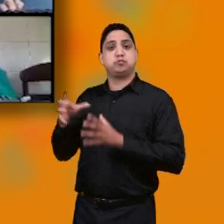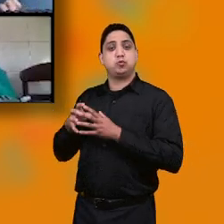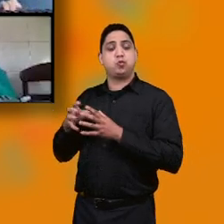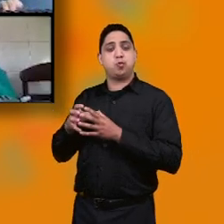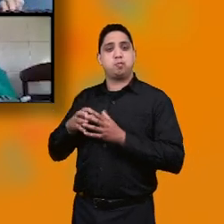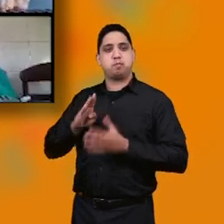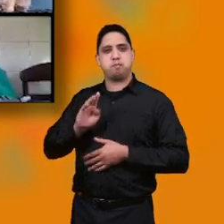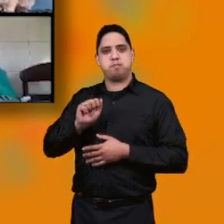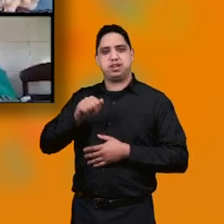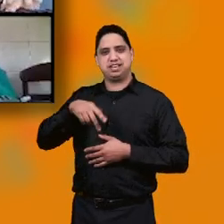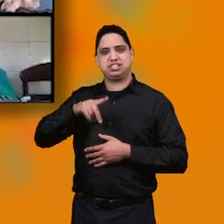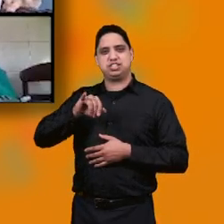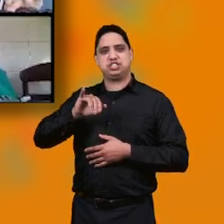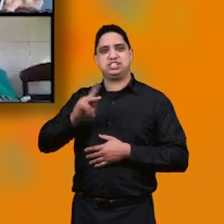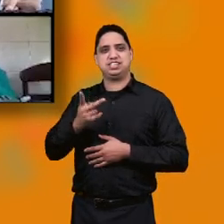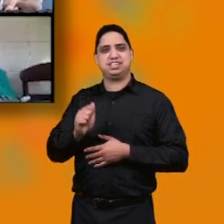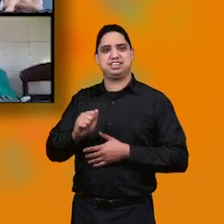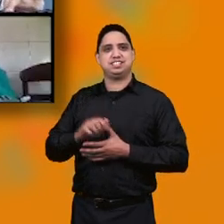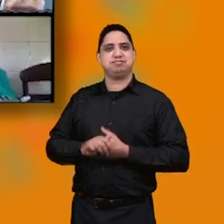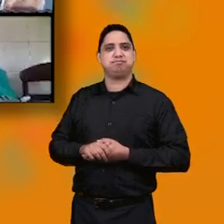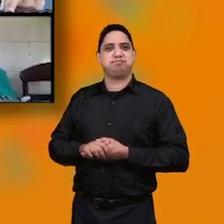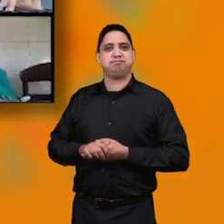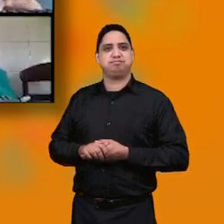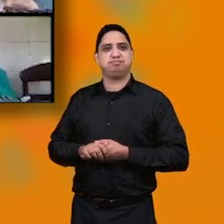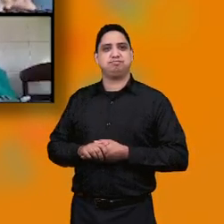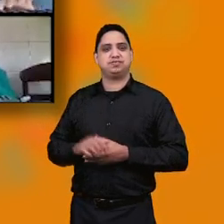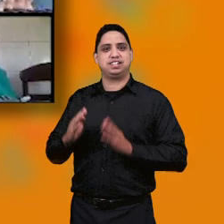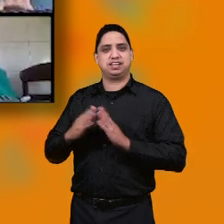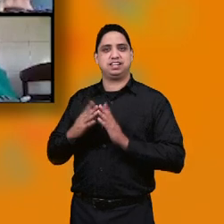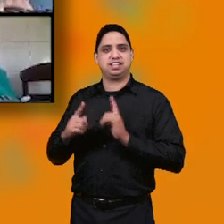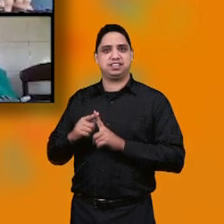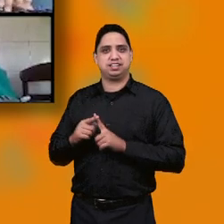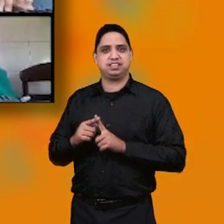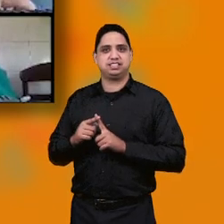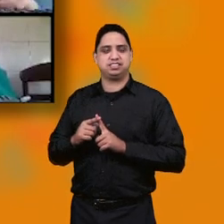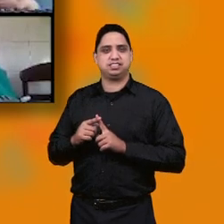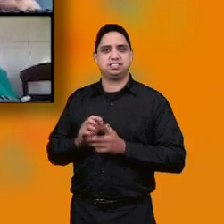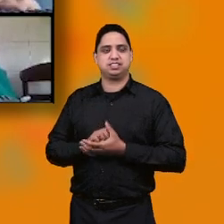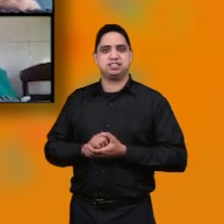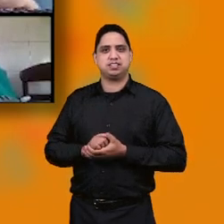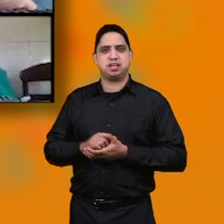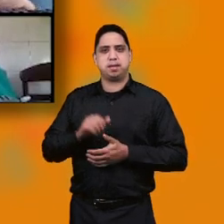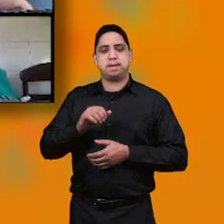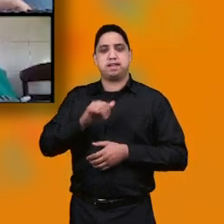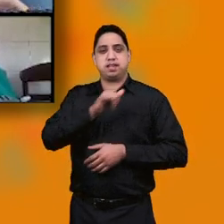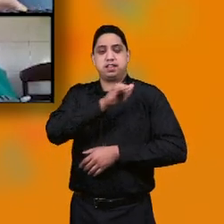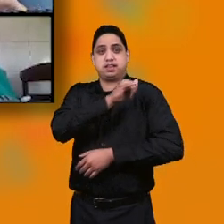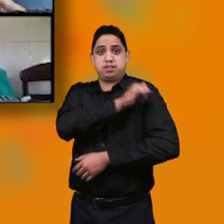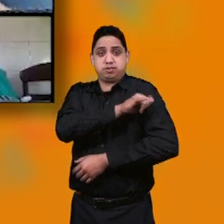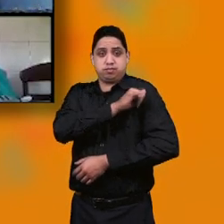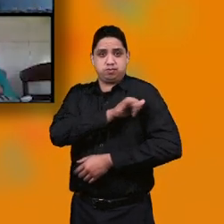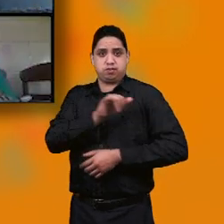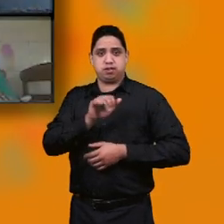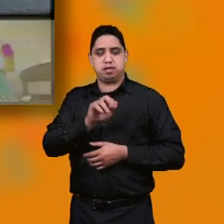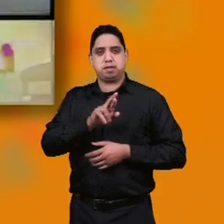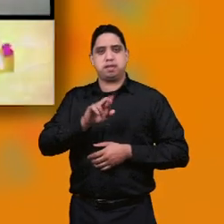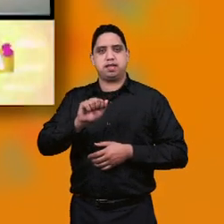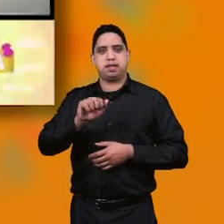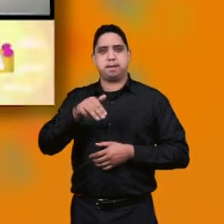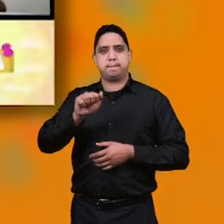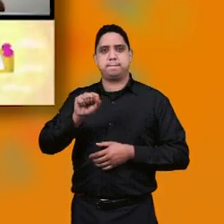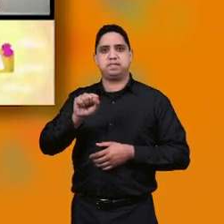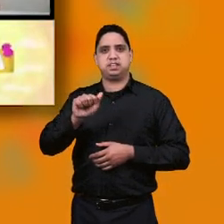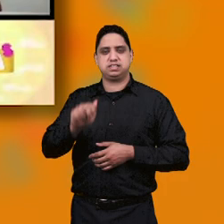petits orchestres de l'église d'Anovan, de Barra Mansa et de Vila Rica à Volta Redonda, Rio de